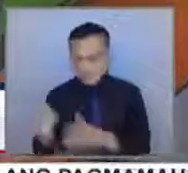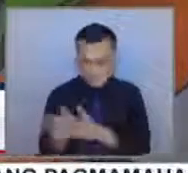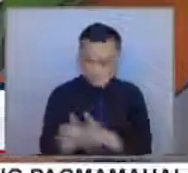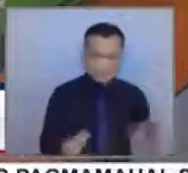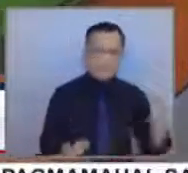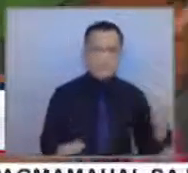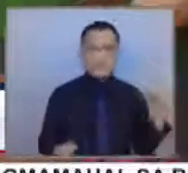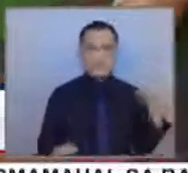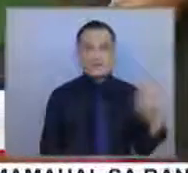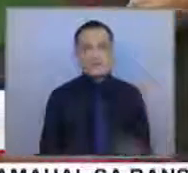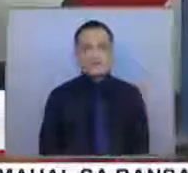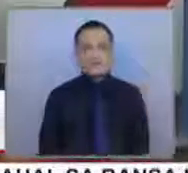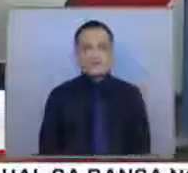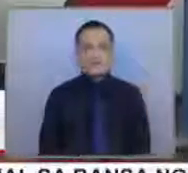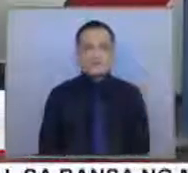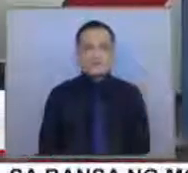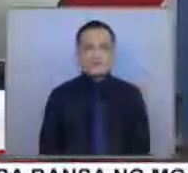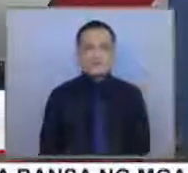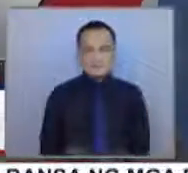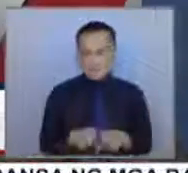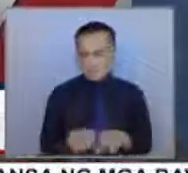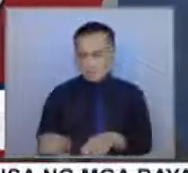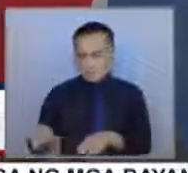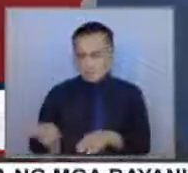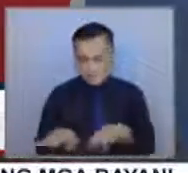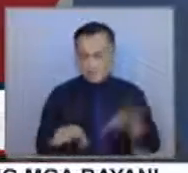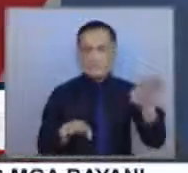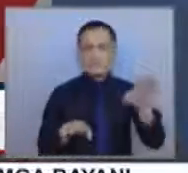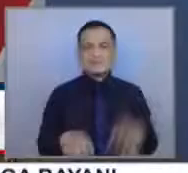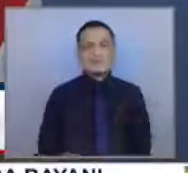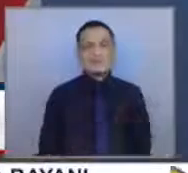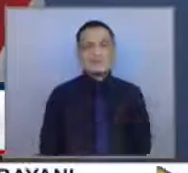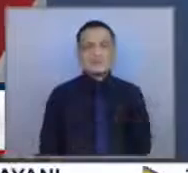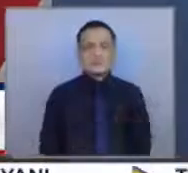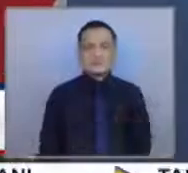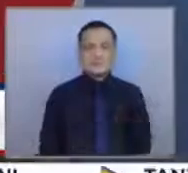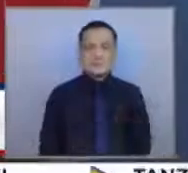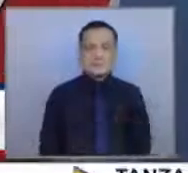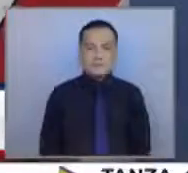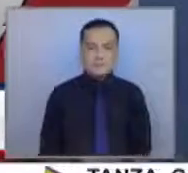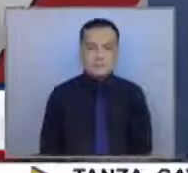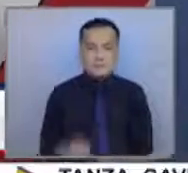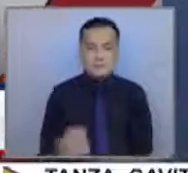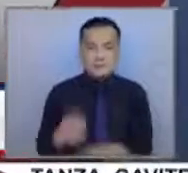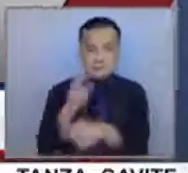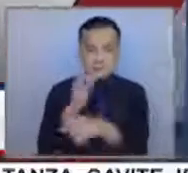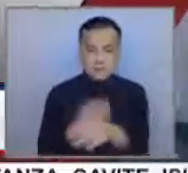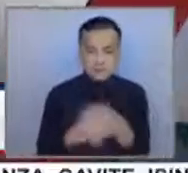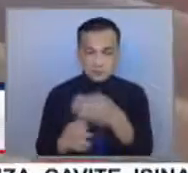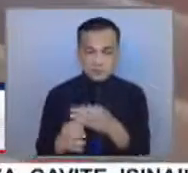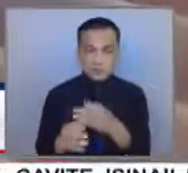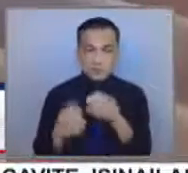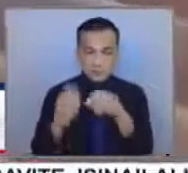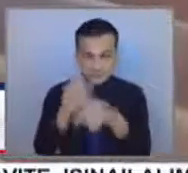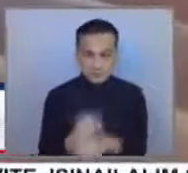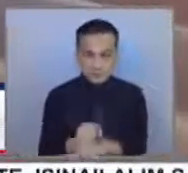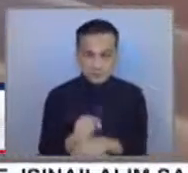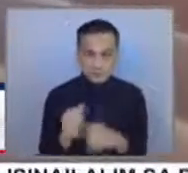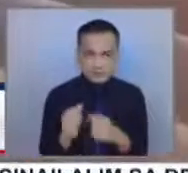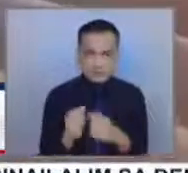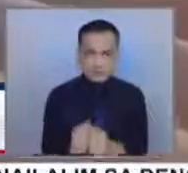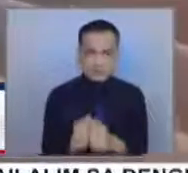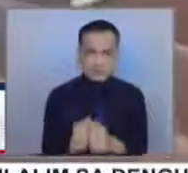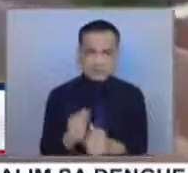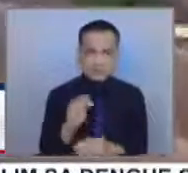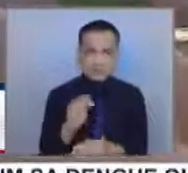muna. So, kapag ka po, yan, nasanay na po yung footwork, incorporate na po natin yung sa kamay. Parang kung